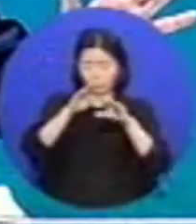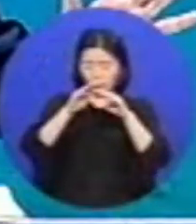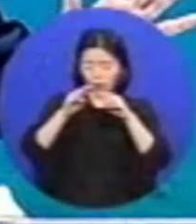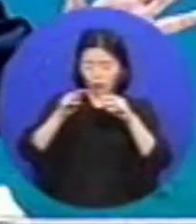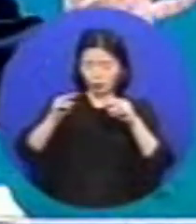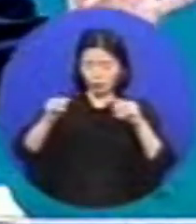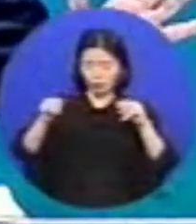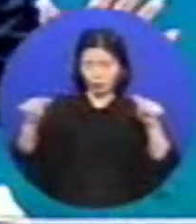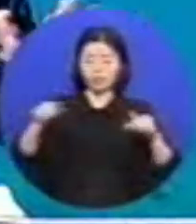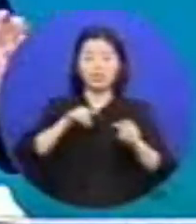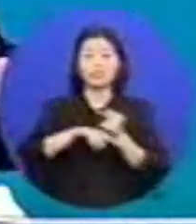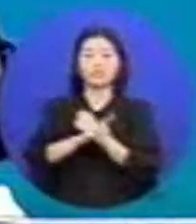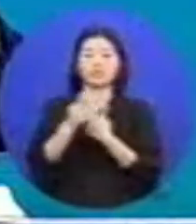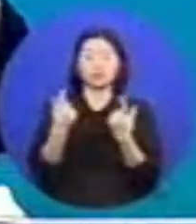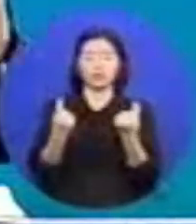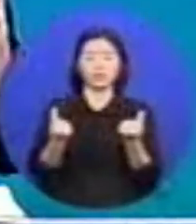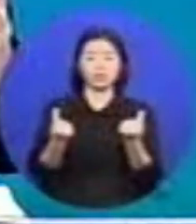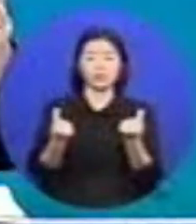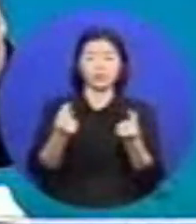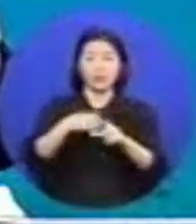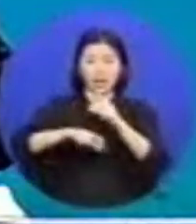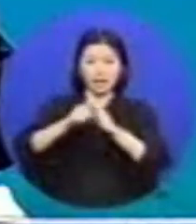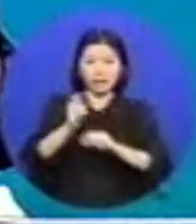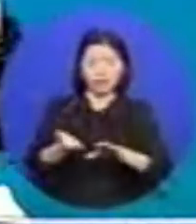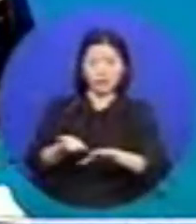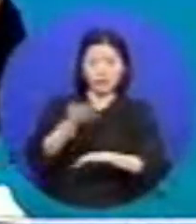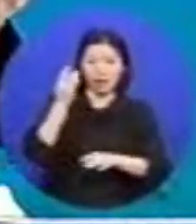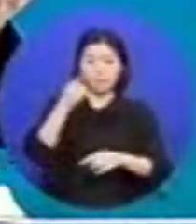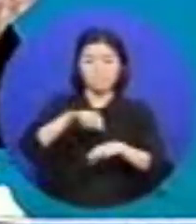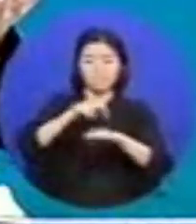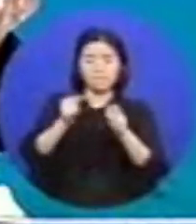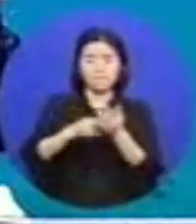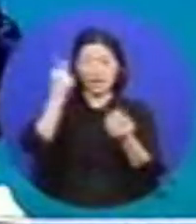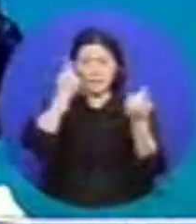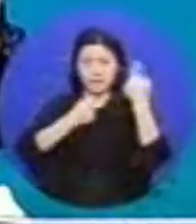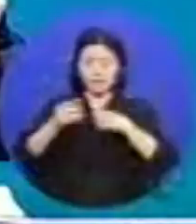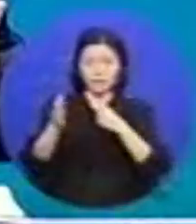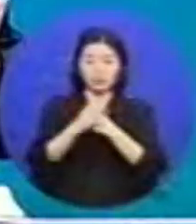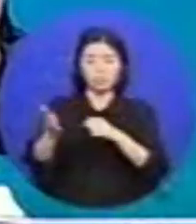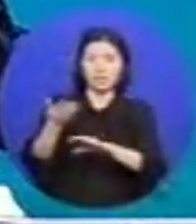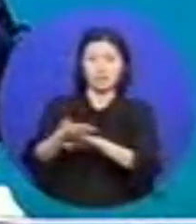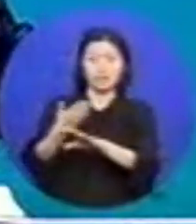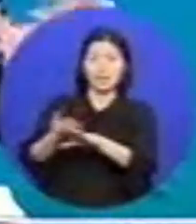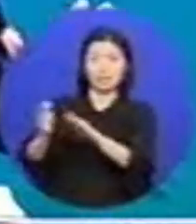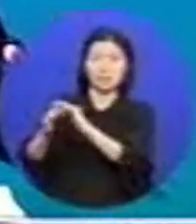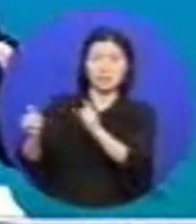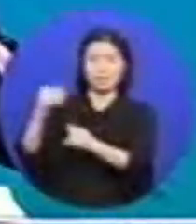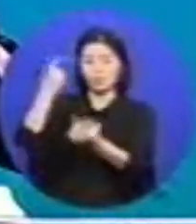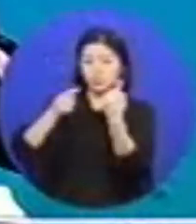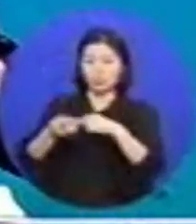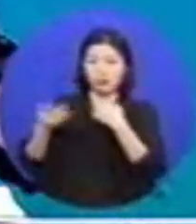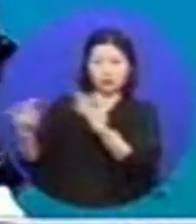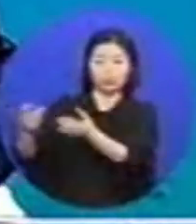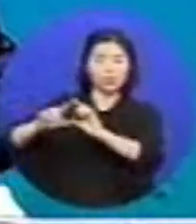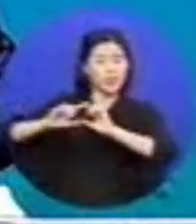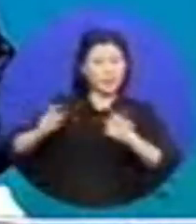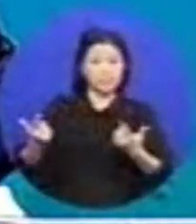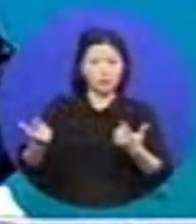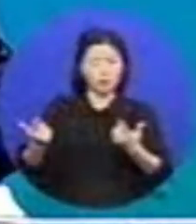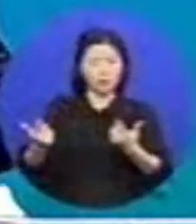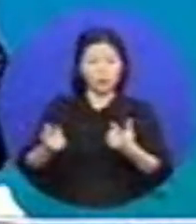뜻이에요. 더 이상 마음의 상처 때문에 다른 사람도 상처 주고 사는 사람이 아니고